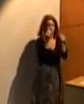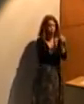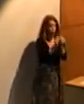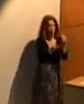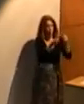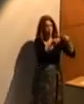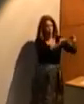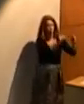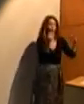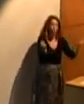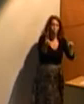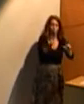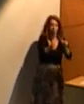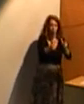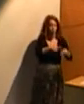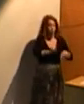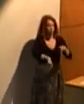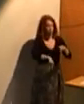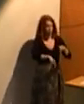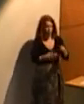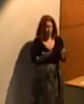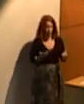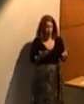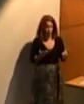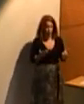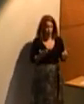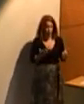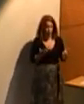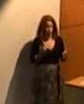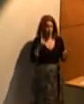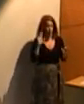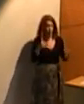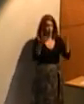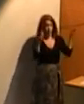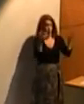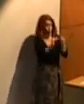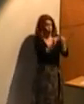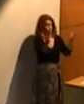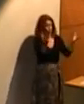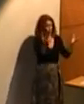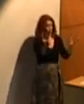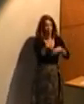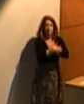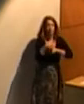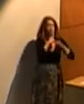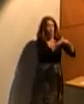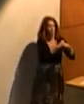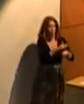ou de location de manière à ce qu'on ne puisse pas réduire quelqu'un à l'état simple d'objets esclaves